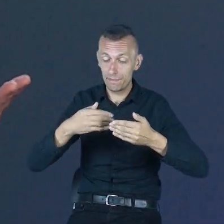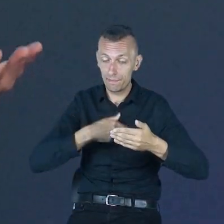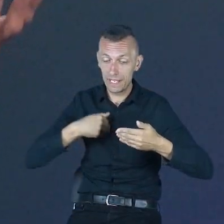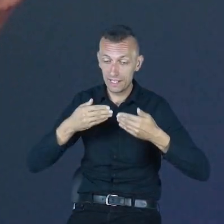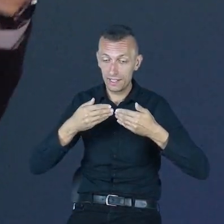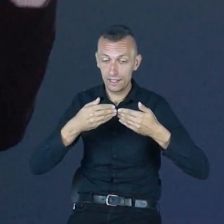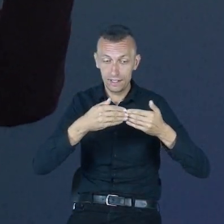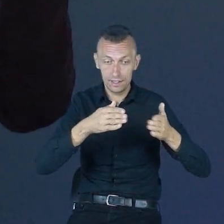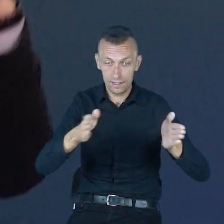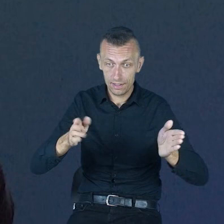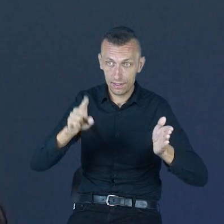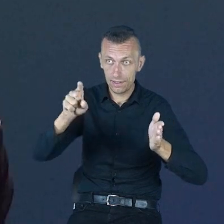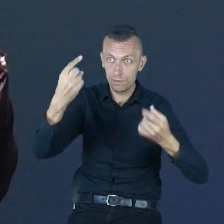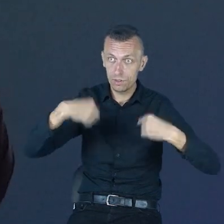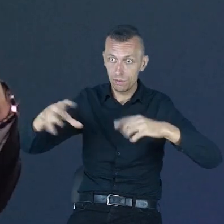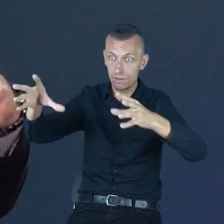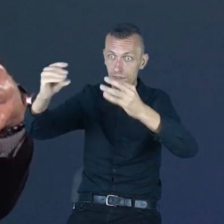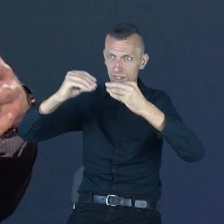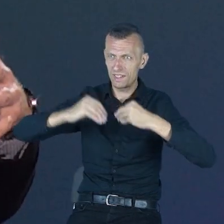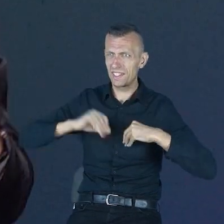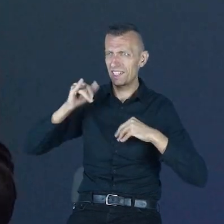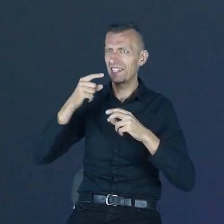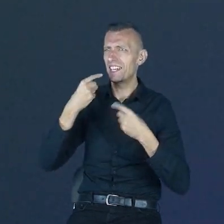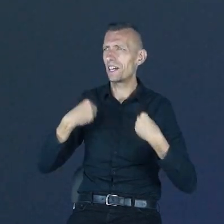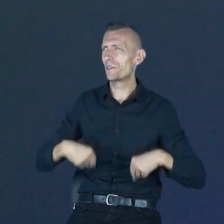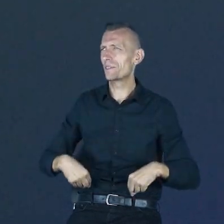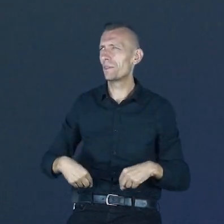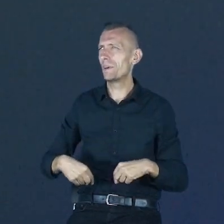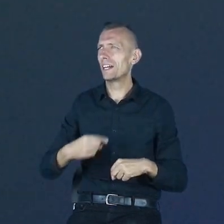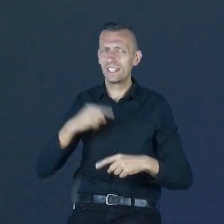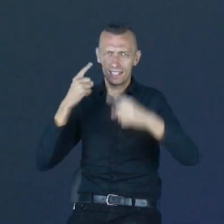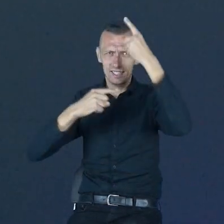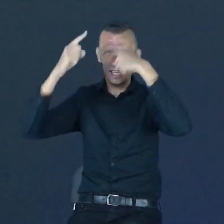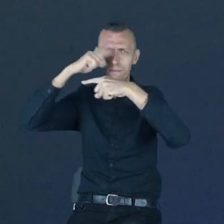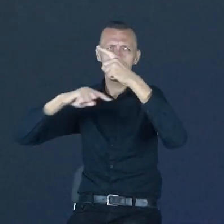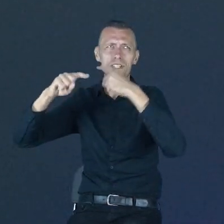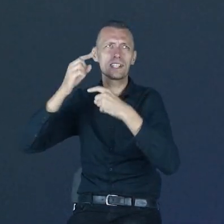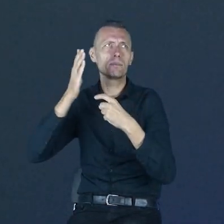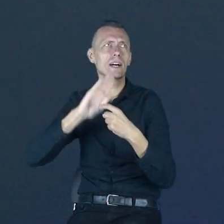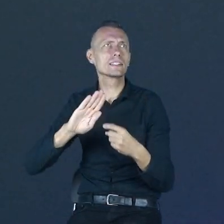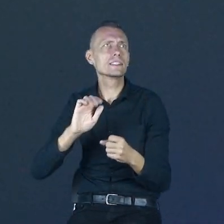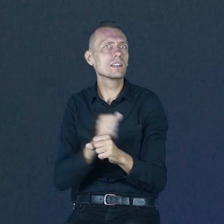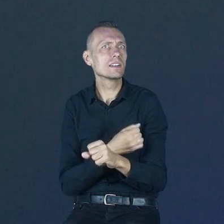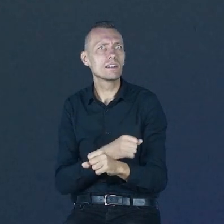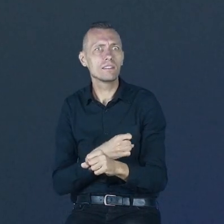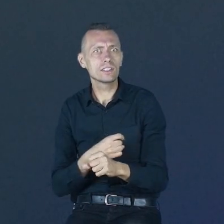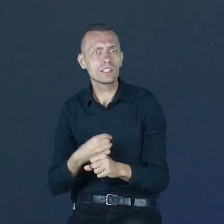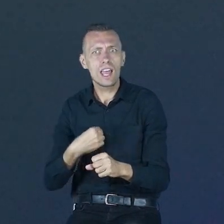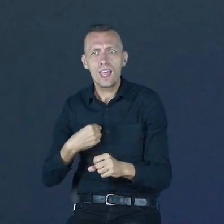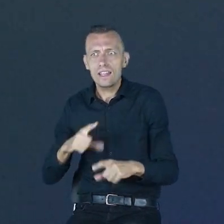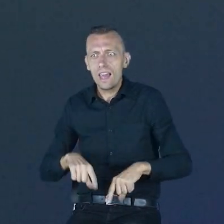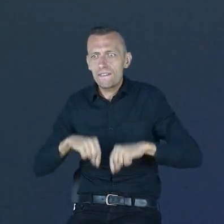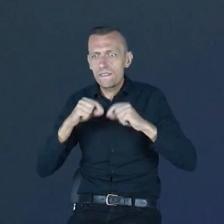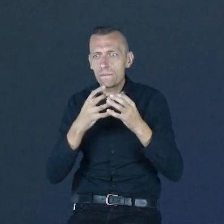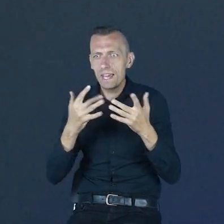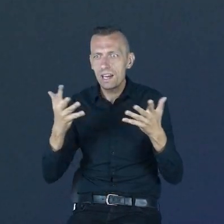się zdruzgotany tą myślą. Robiąc tak wiele różnych wyborów, ja jednocześnie decyduję,